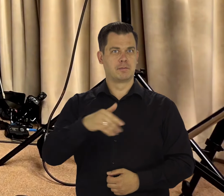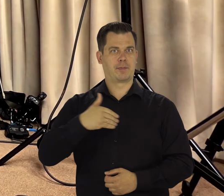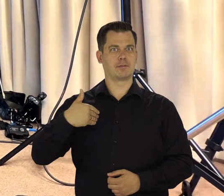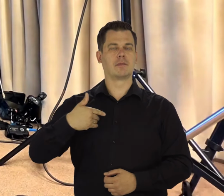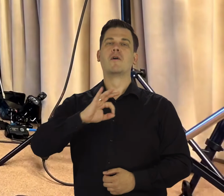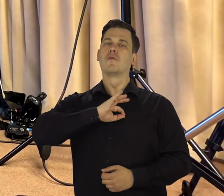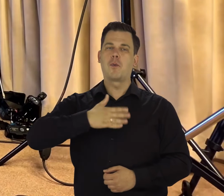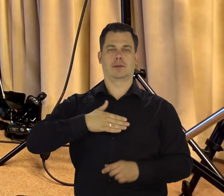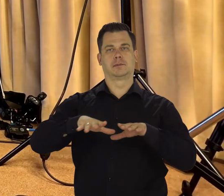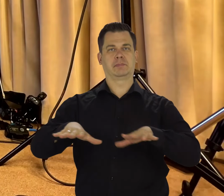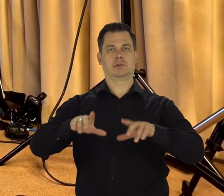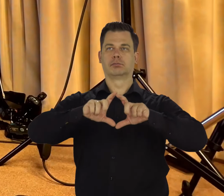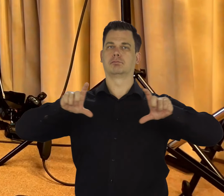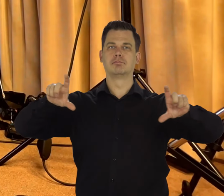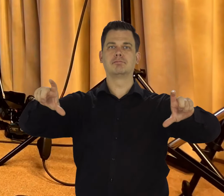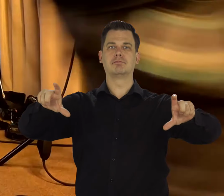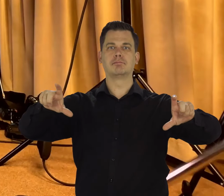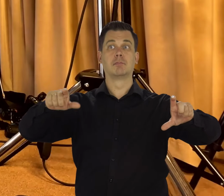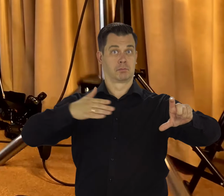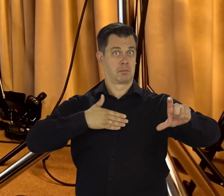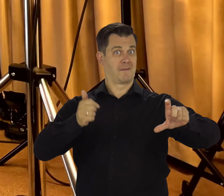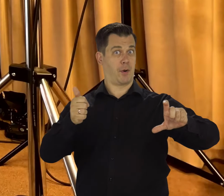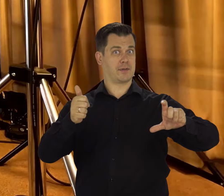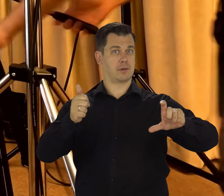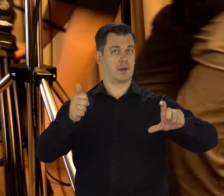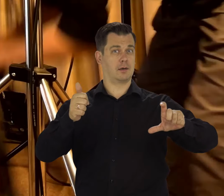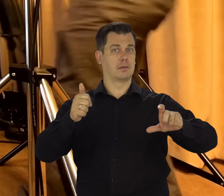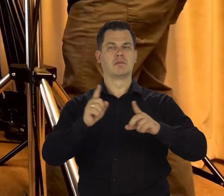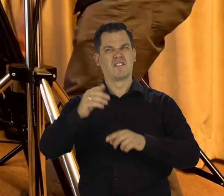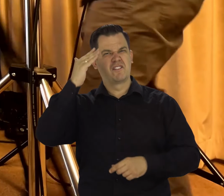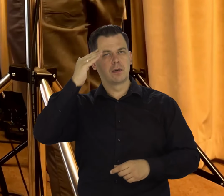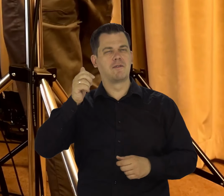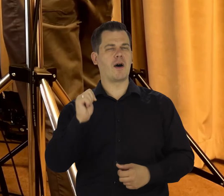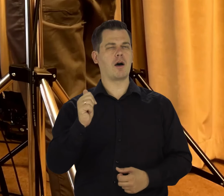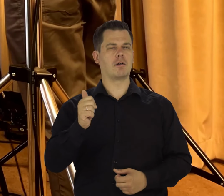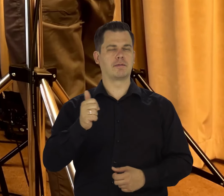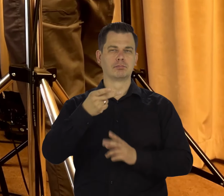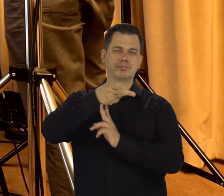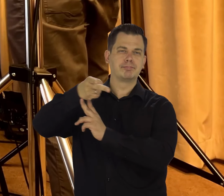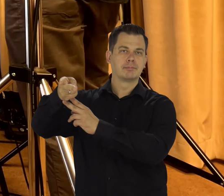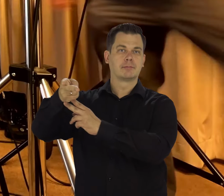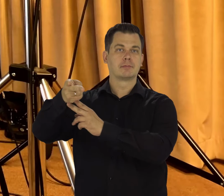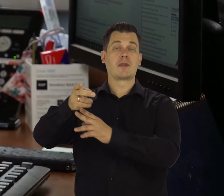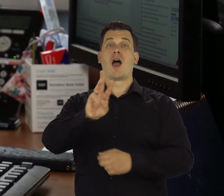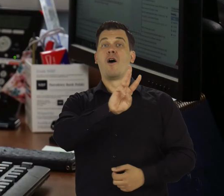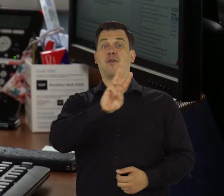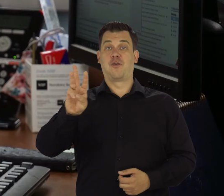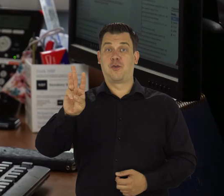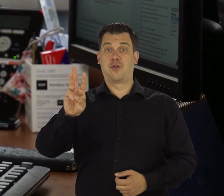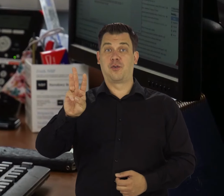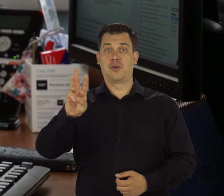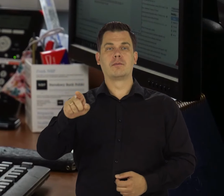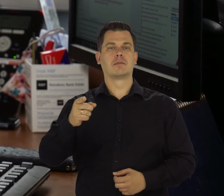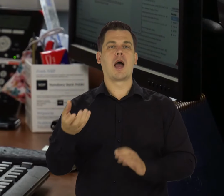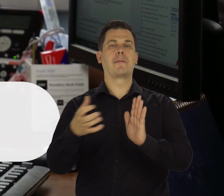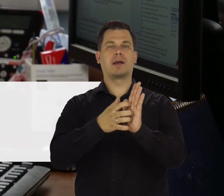centralnych stworzyliśmy własne studio multimedialne, w którym dysponujemy profesjonalnym sprzętem oraz wiedzą fachowców. Na stronach